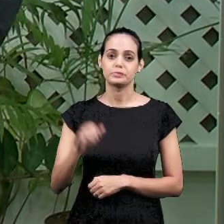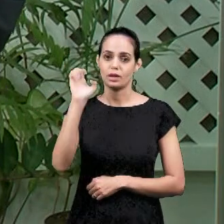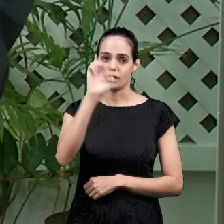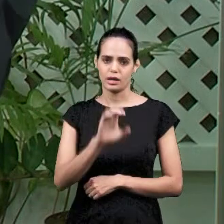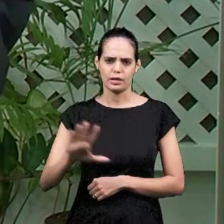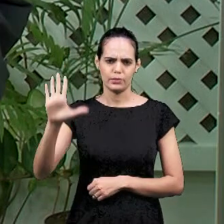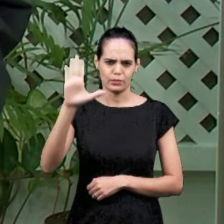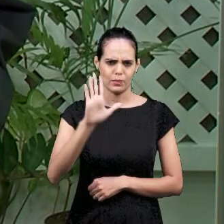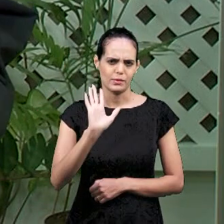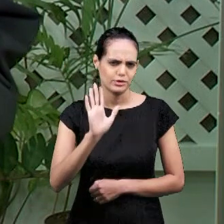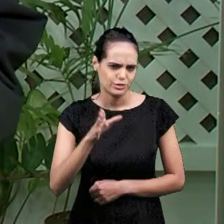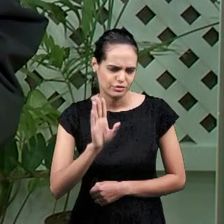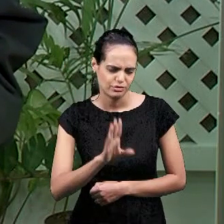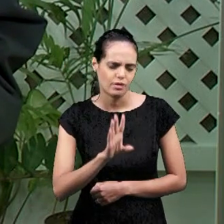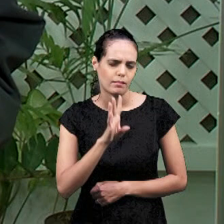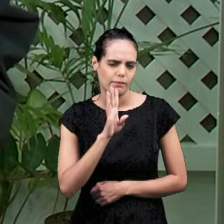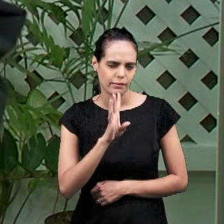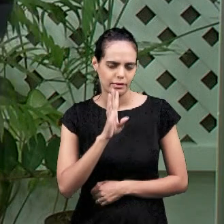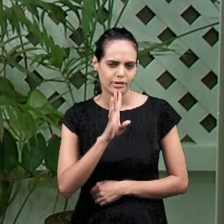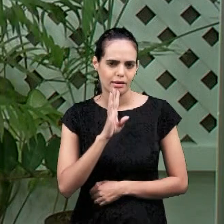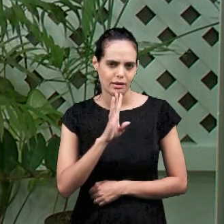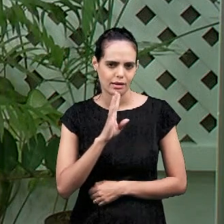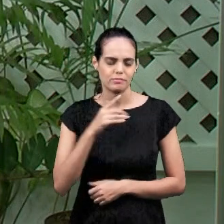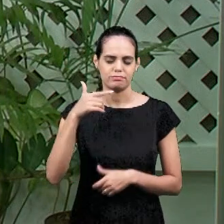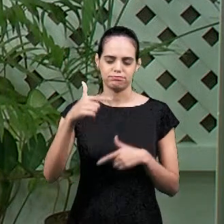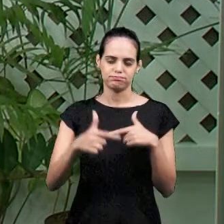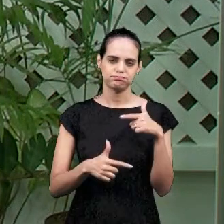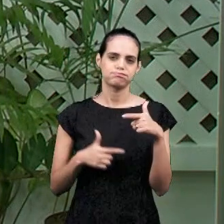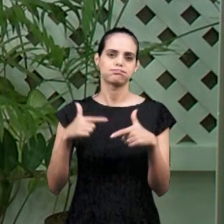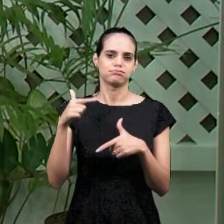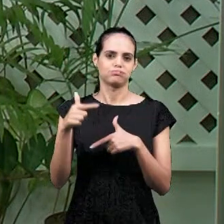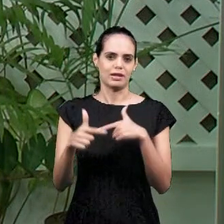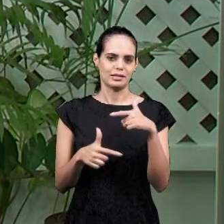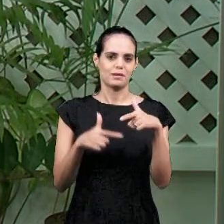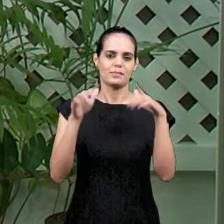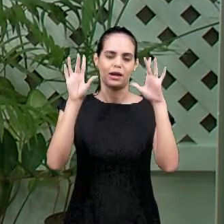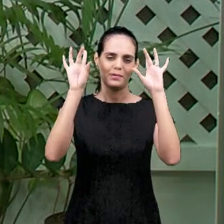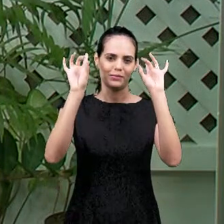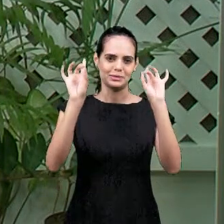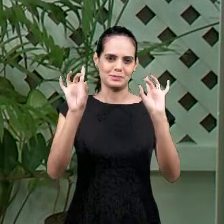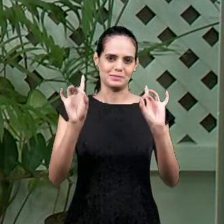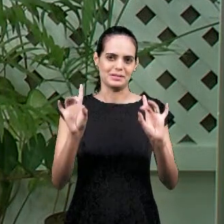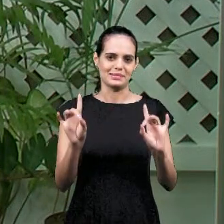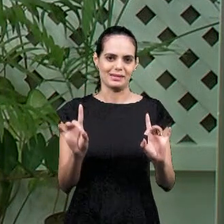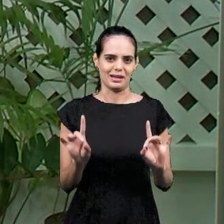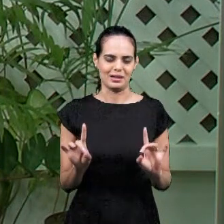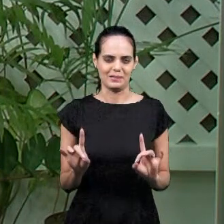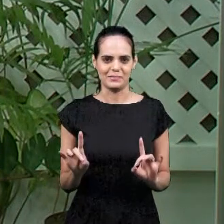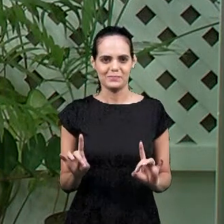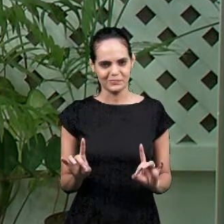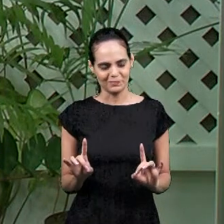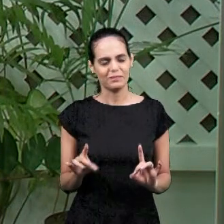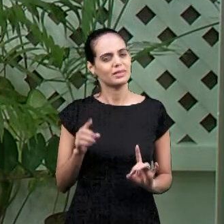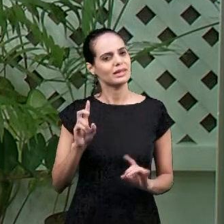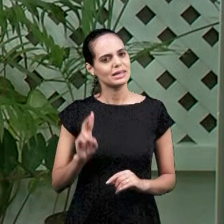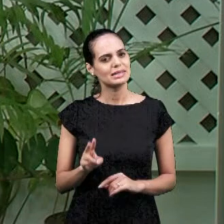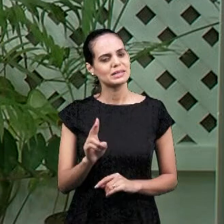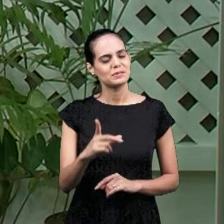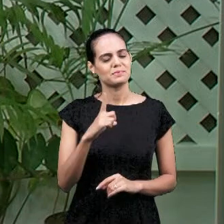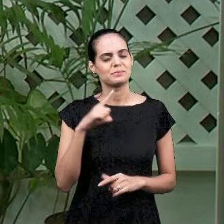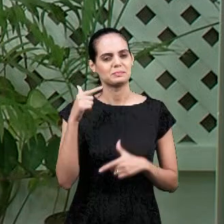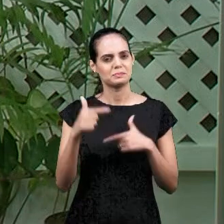nord, Canada, États-Unis, dans l'Europe, tous connaissent. Il y a toujours un travail